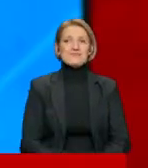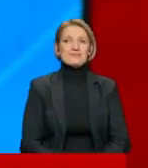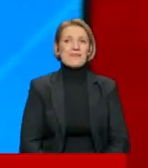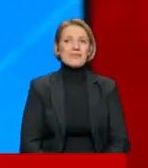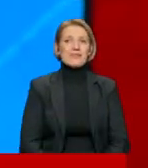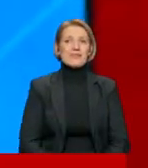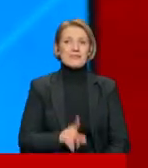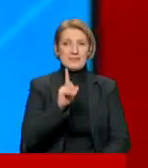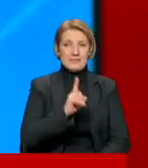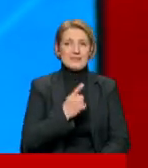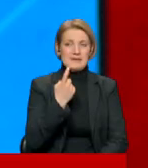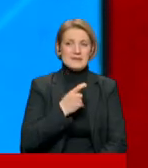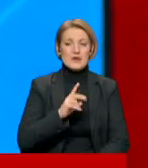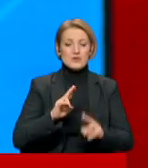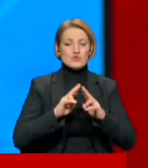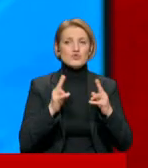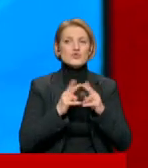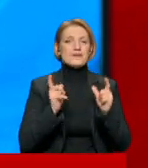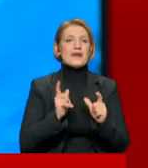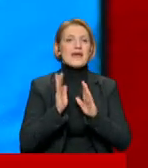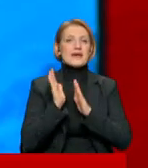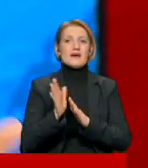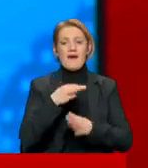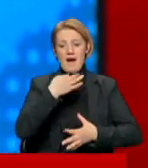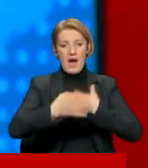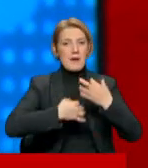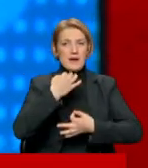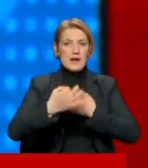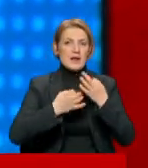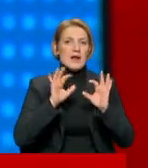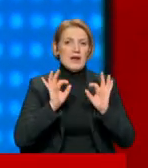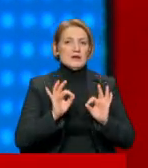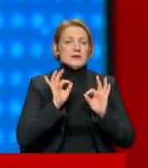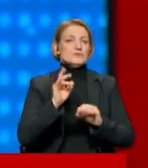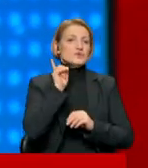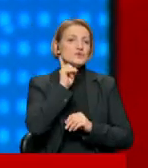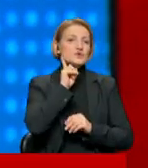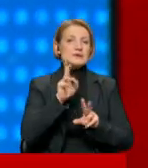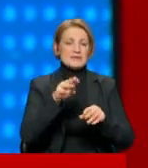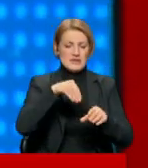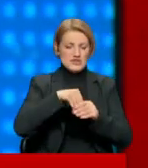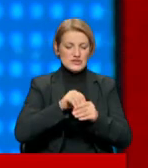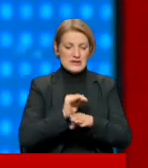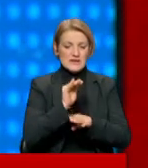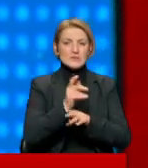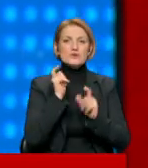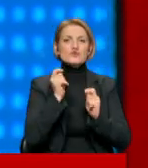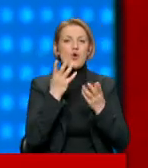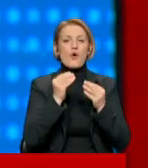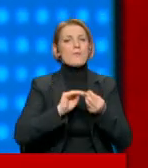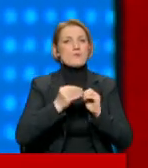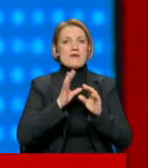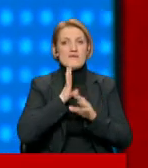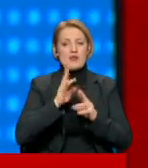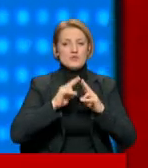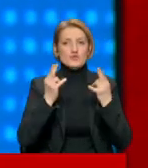İlk sorunuzdan başlayalım. Dünya nereye gidiyor? Tabii haberlerde de hep duyduğumuz gibi, içinde yaşadığımız gibi zor olan sorunlarımız var